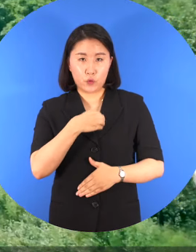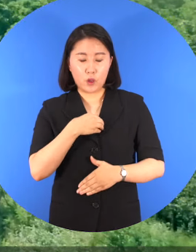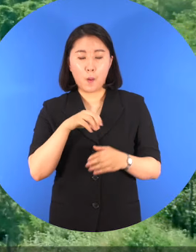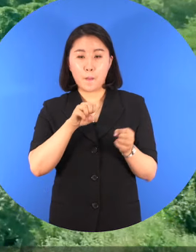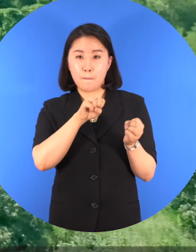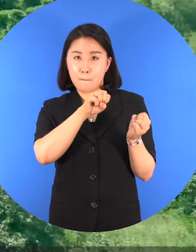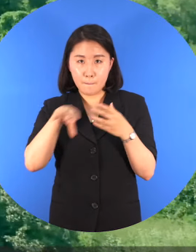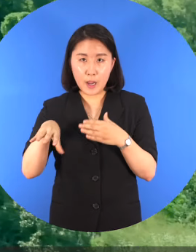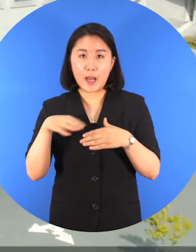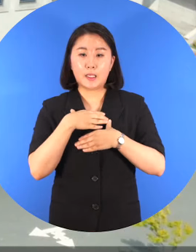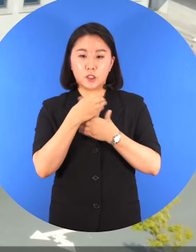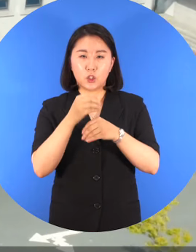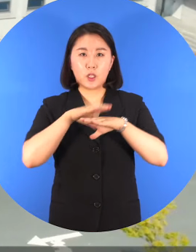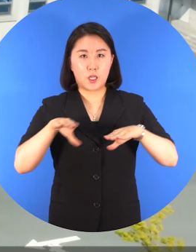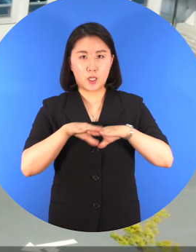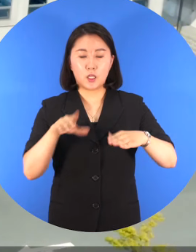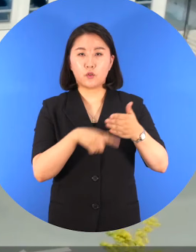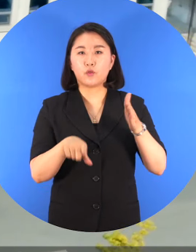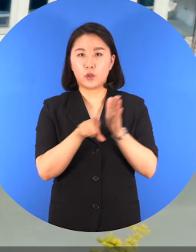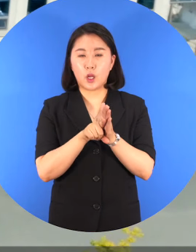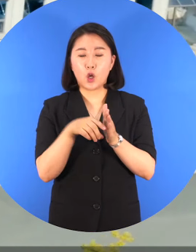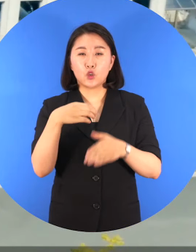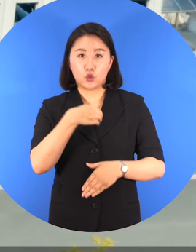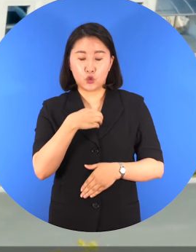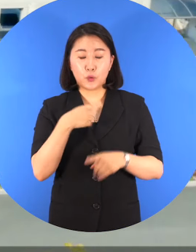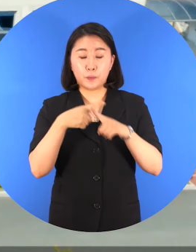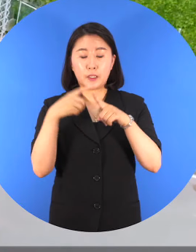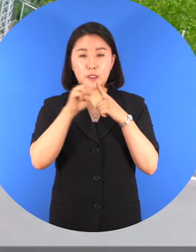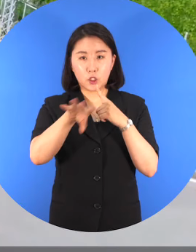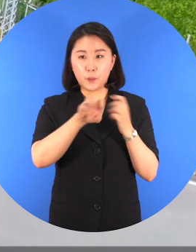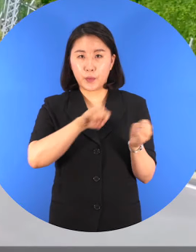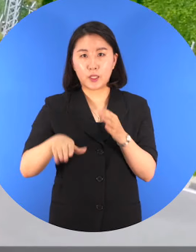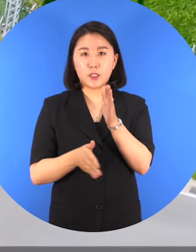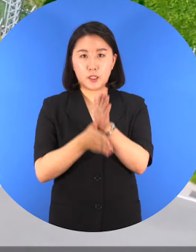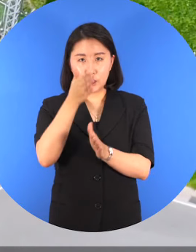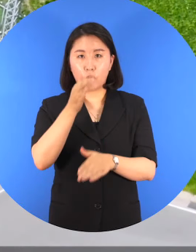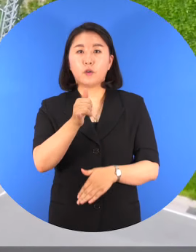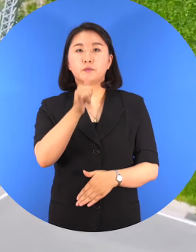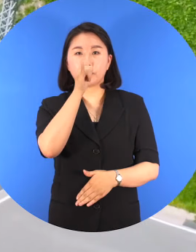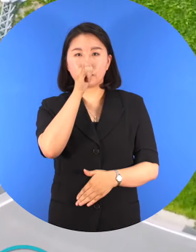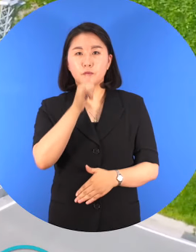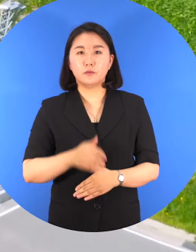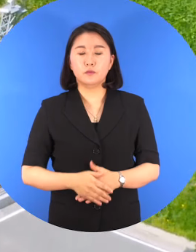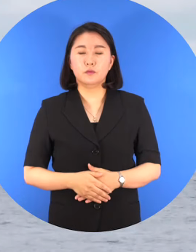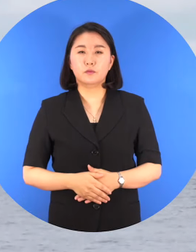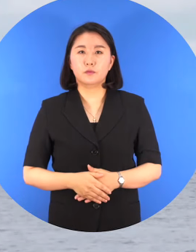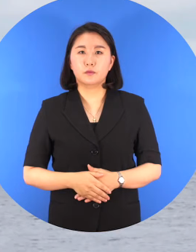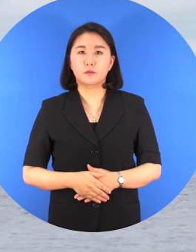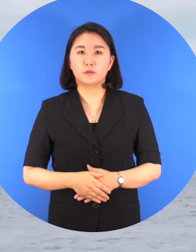방사성 폐기물을 안전하게 처분할 중저준위 방사성 폐기물 처분시설이 있습니다.